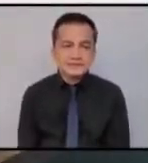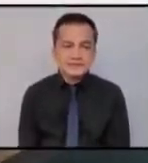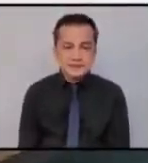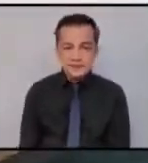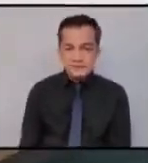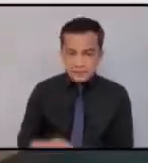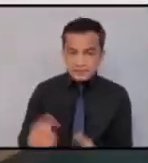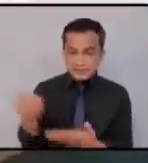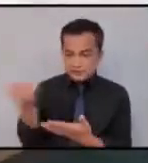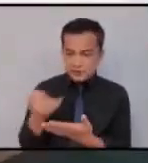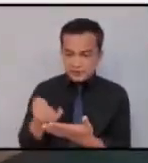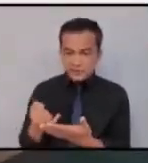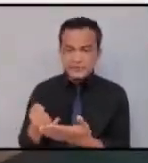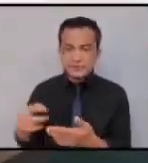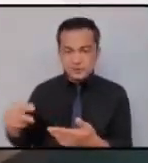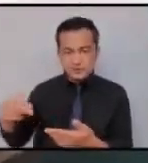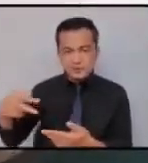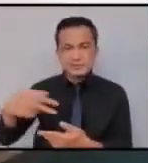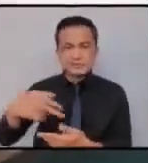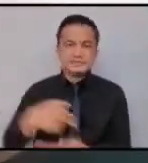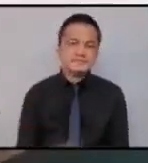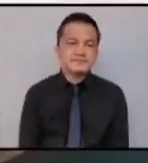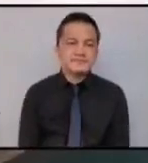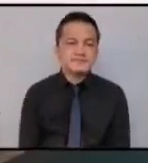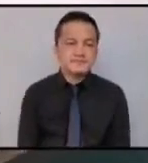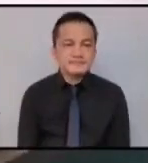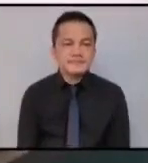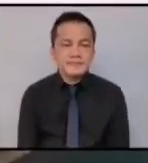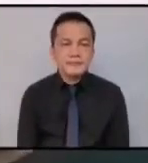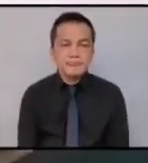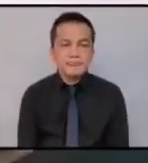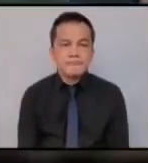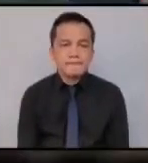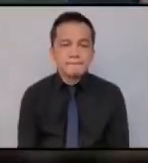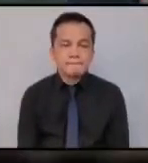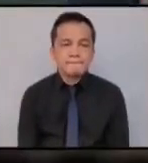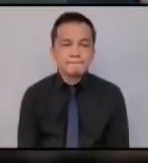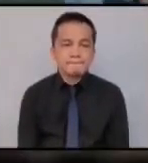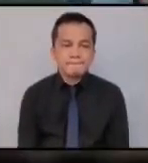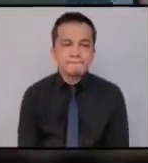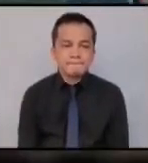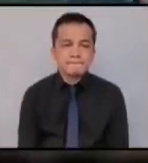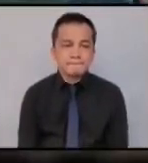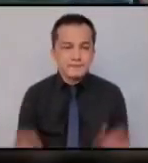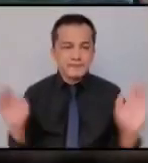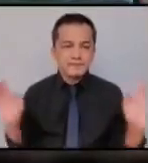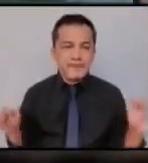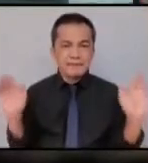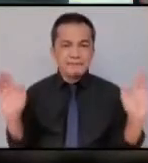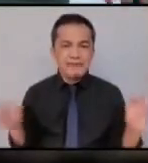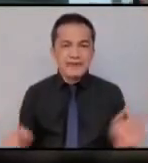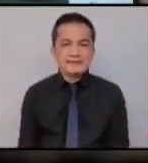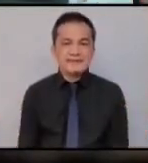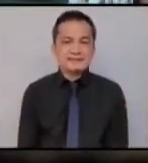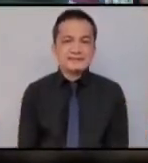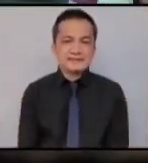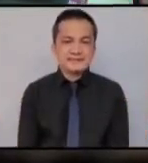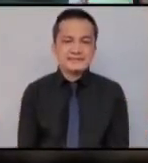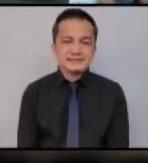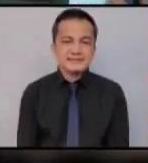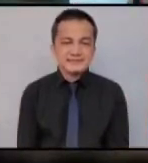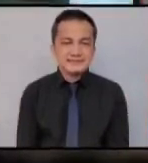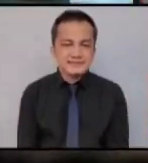ka na mag-gupit? Sige. Unahin natin ang pakpak. Wow, ang dali so, naman. Ang